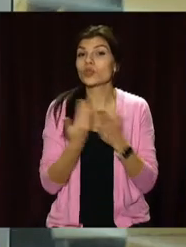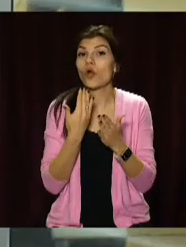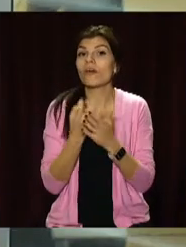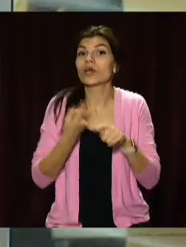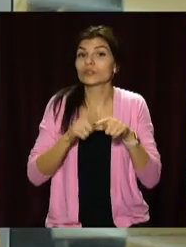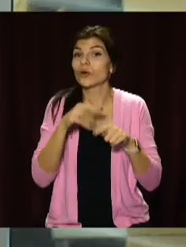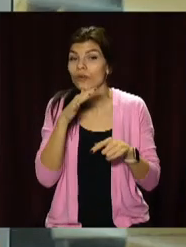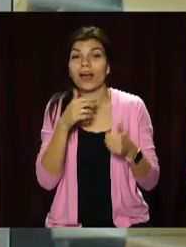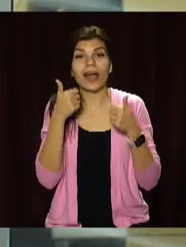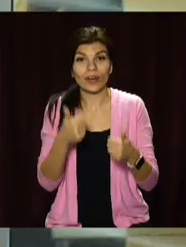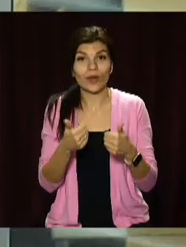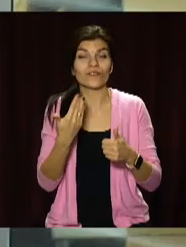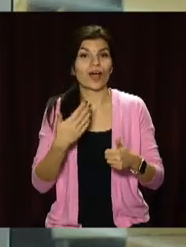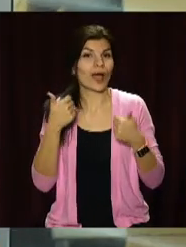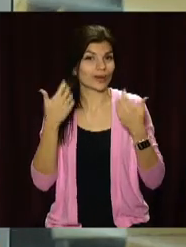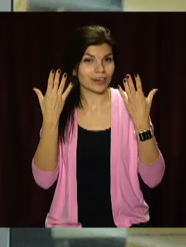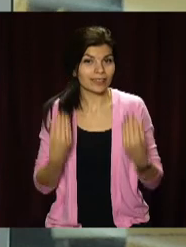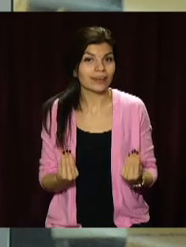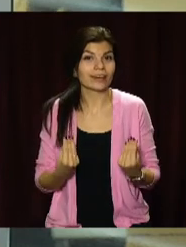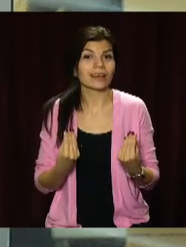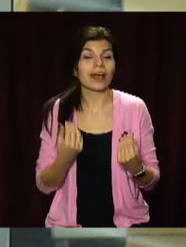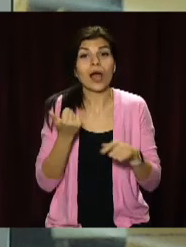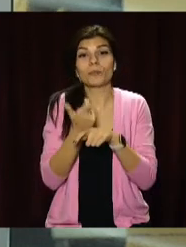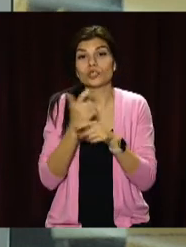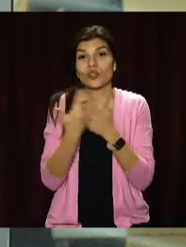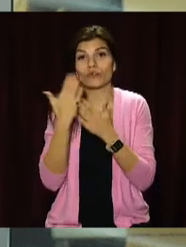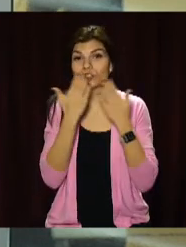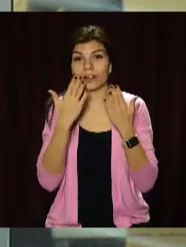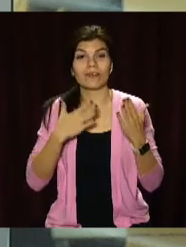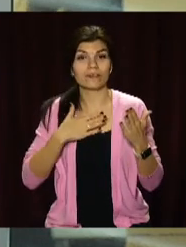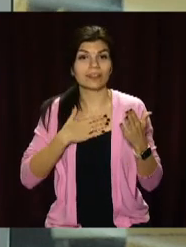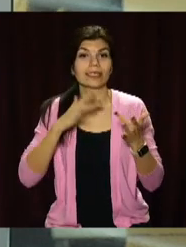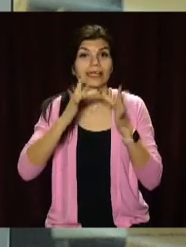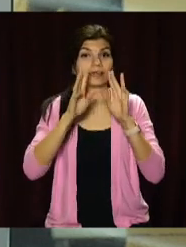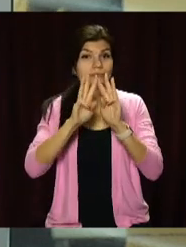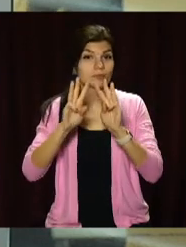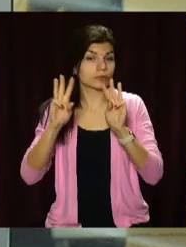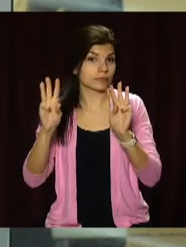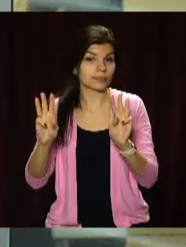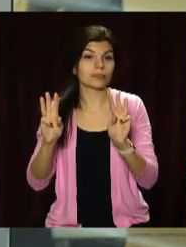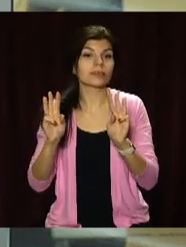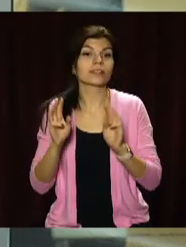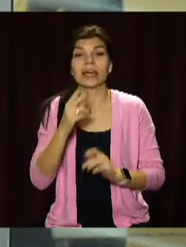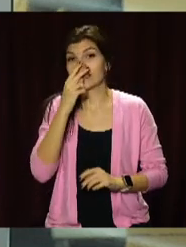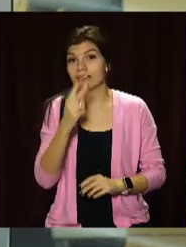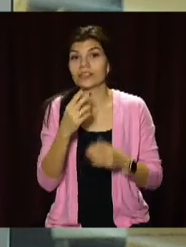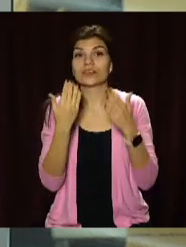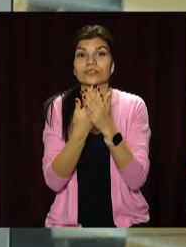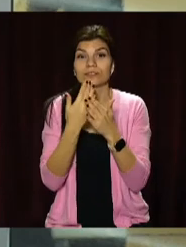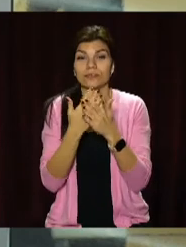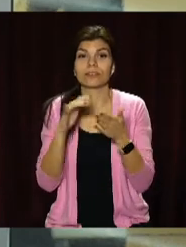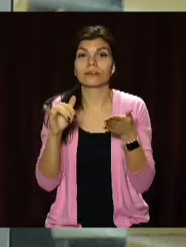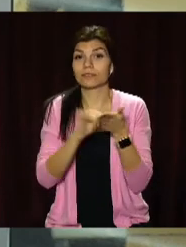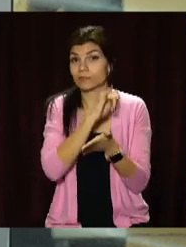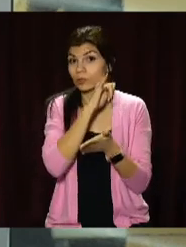цю годину. Гарного і продуктивного вам дня. А більше новин читайте на нашому сайті opentv.media, дивіться сюжети в